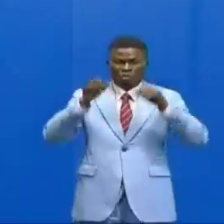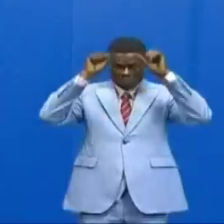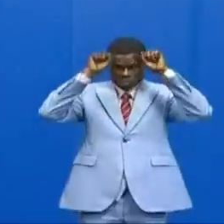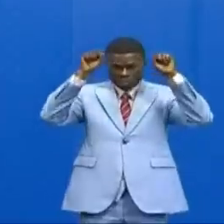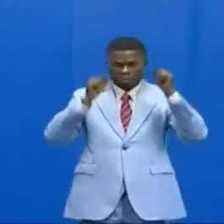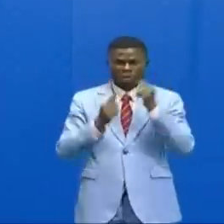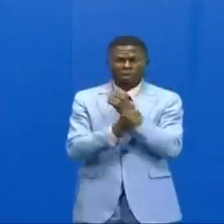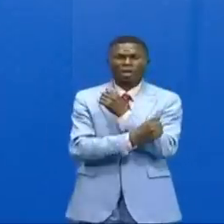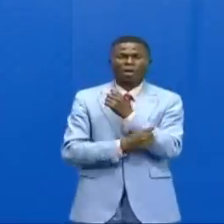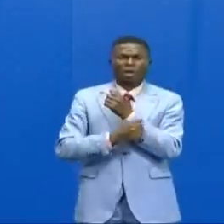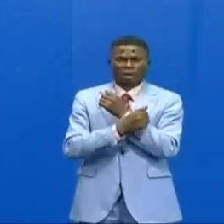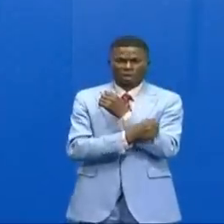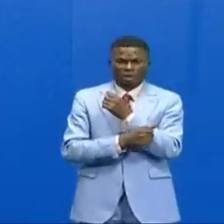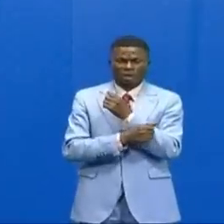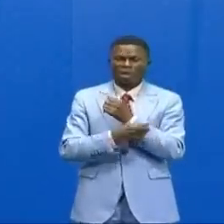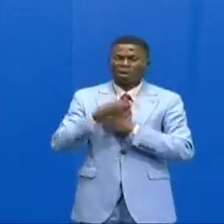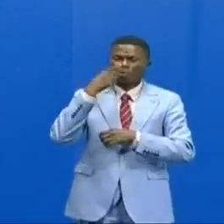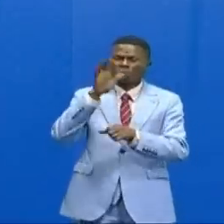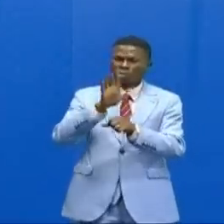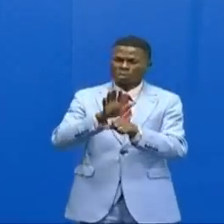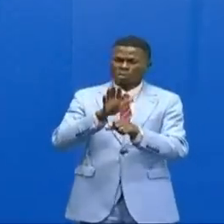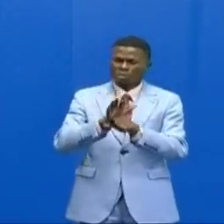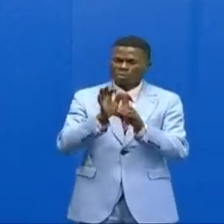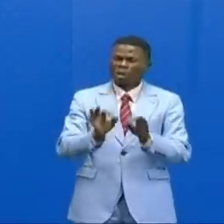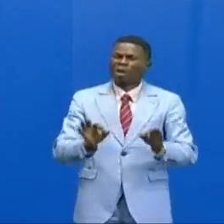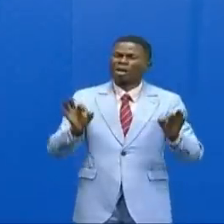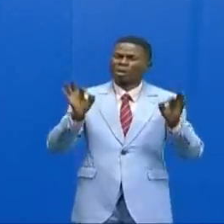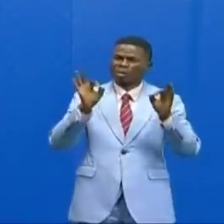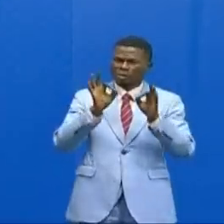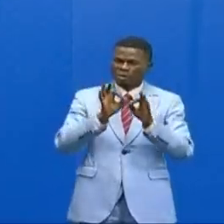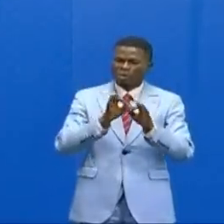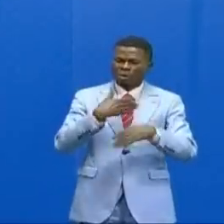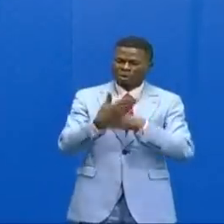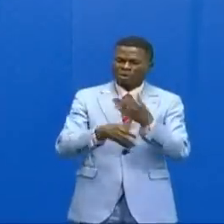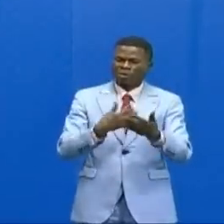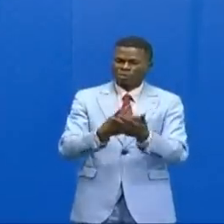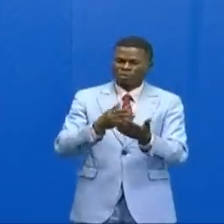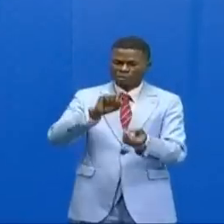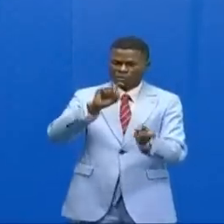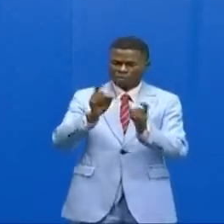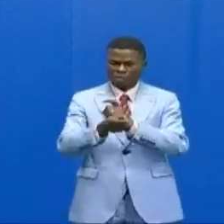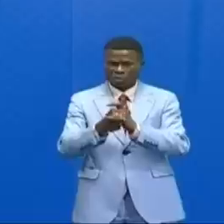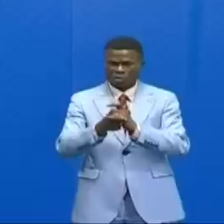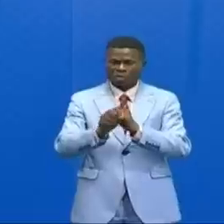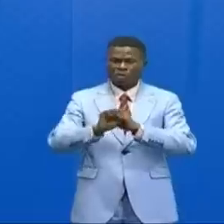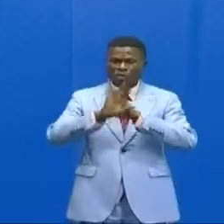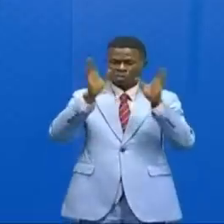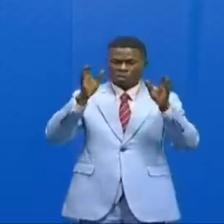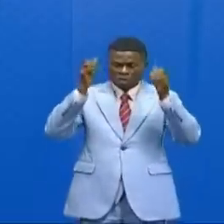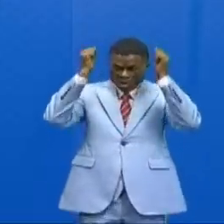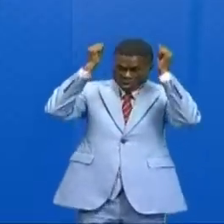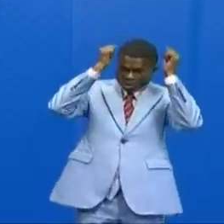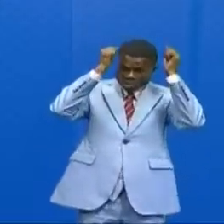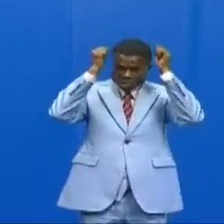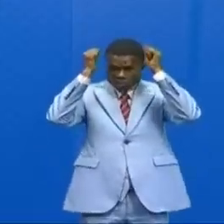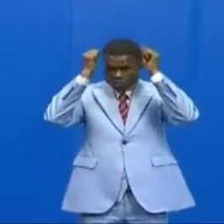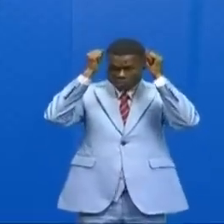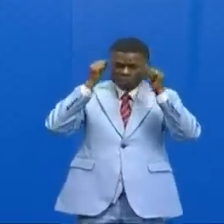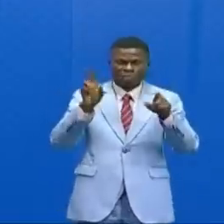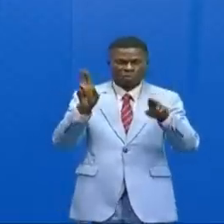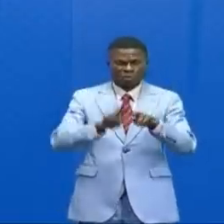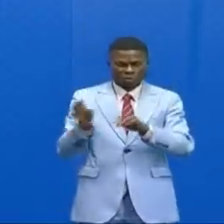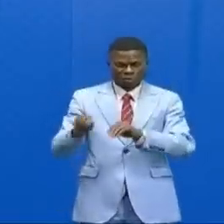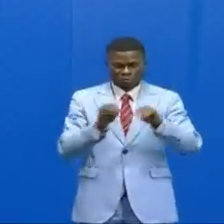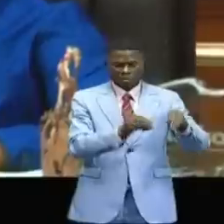la République a insisté sur la nécessité d'accélérer l'amélioration de la traçabilité du bois, ainsi que la mise en